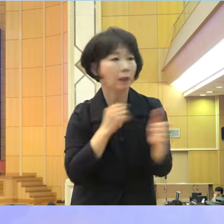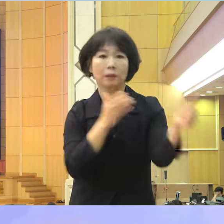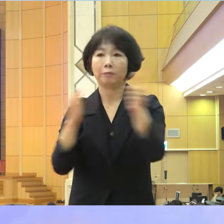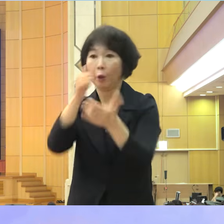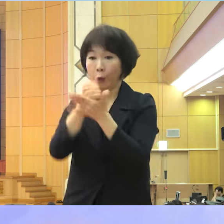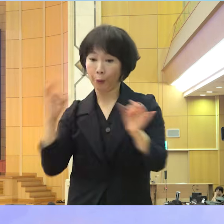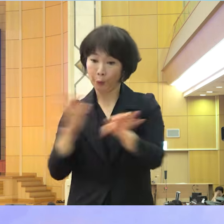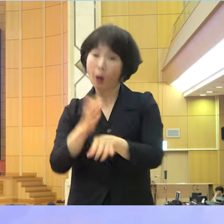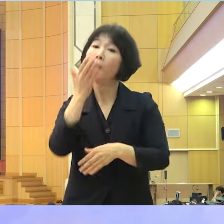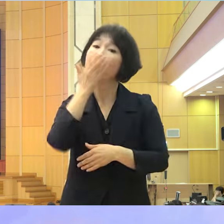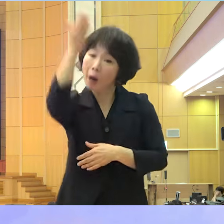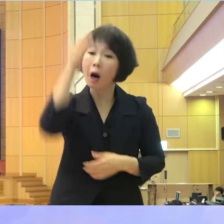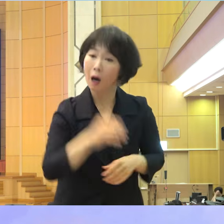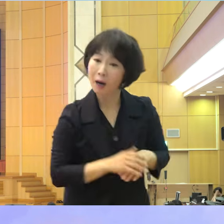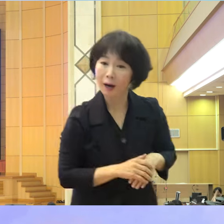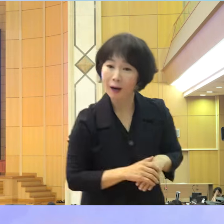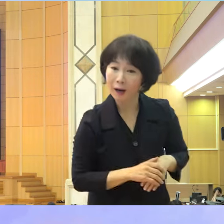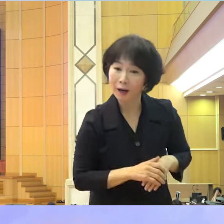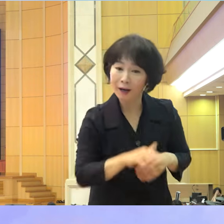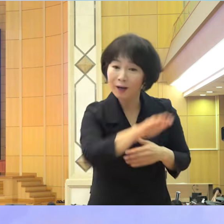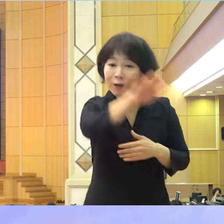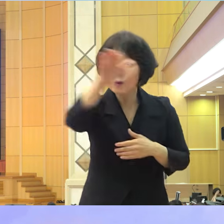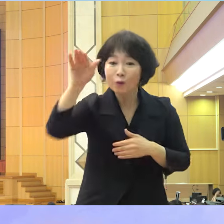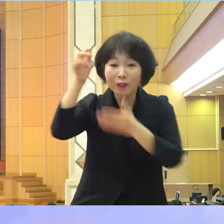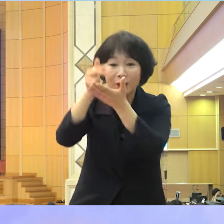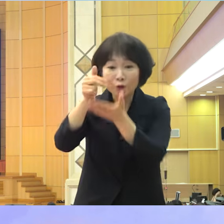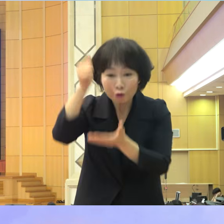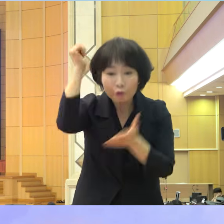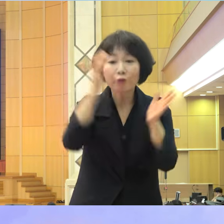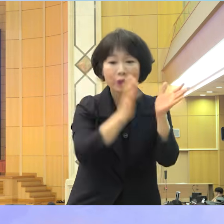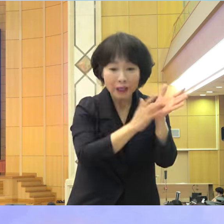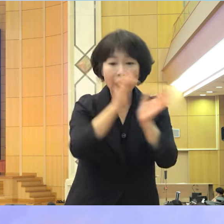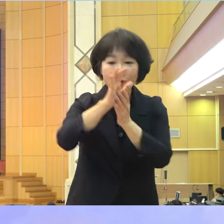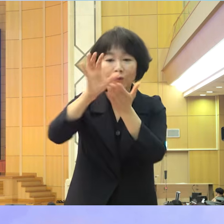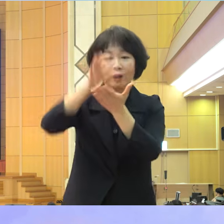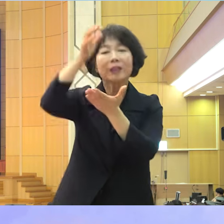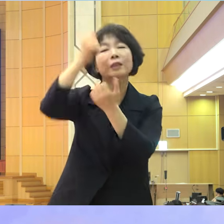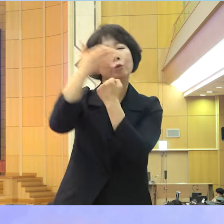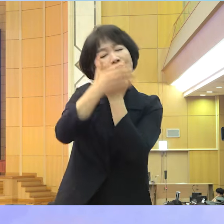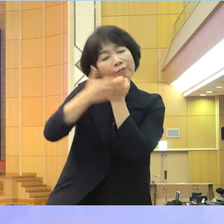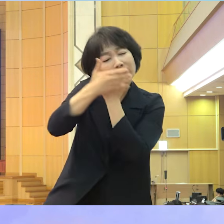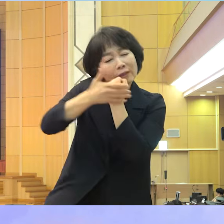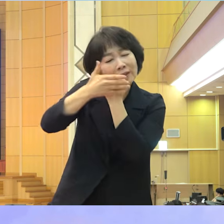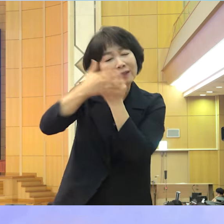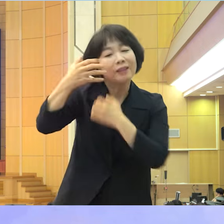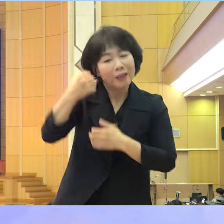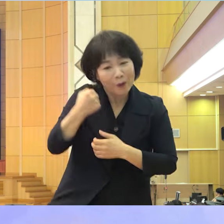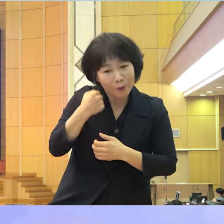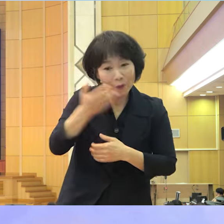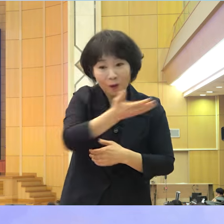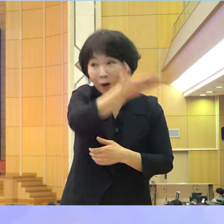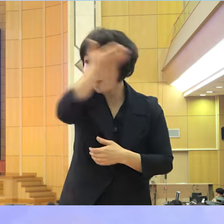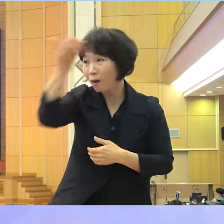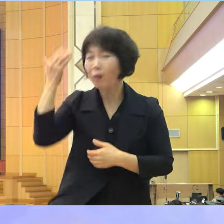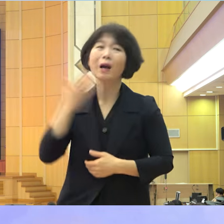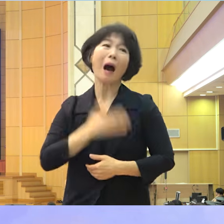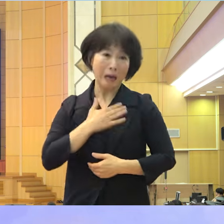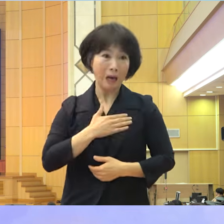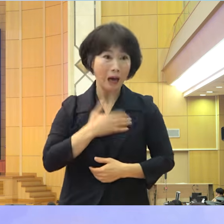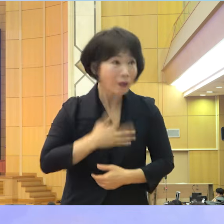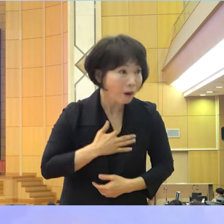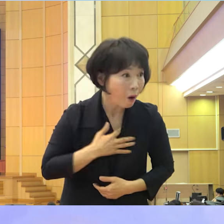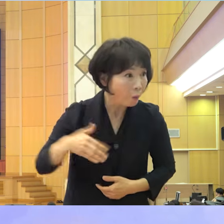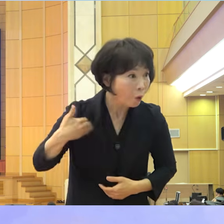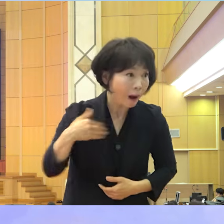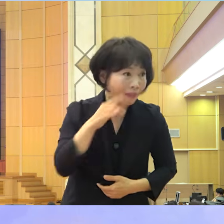고린도후서 8장 9절에 우리 주 예수 그리스도의 은혜로, 그러니까 주님께서 우리에게 십자가